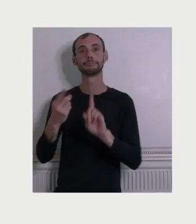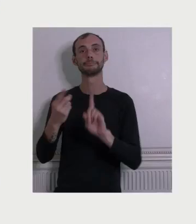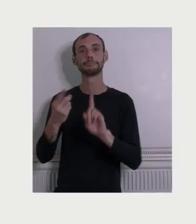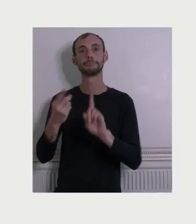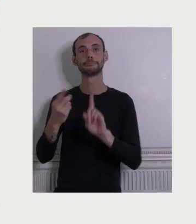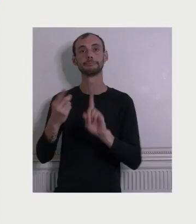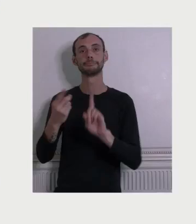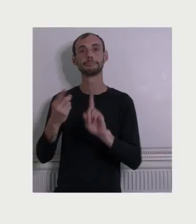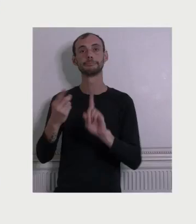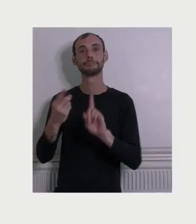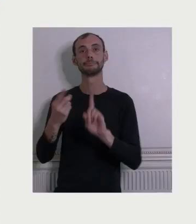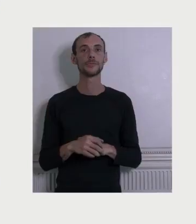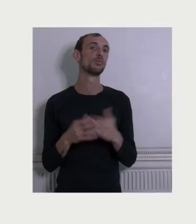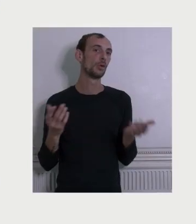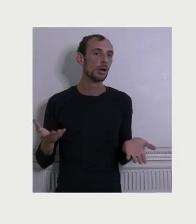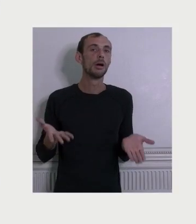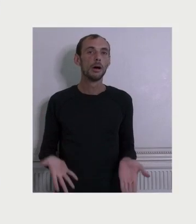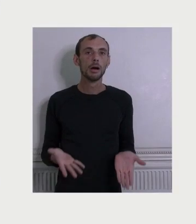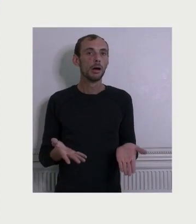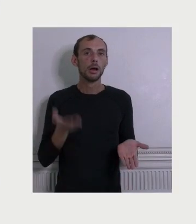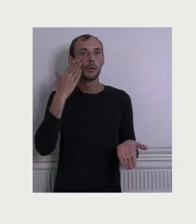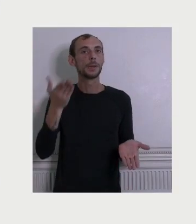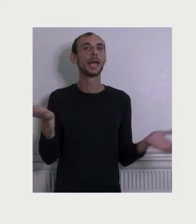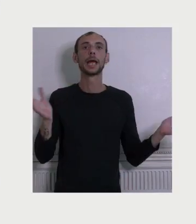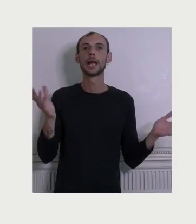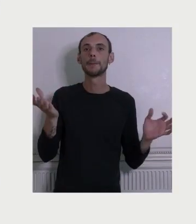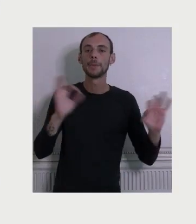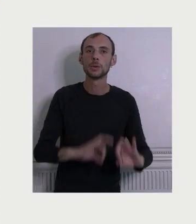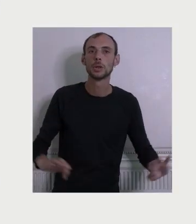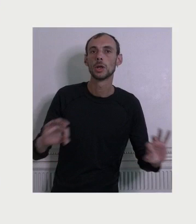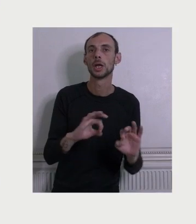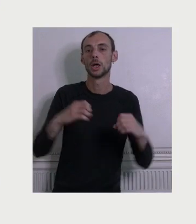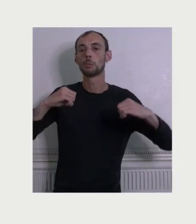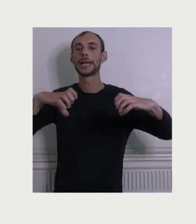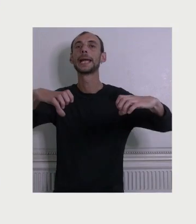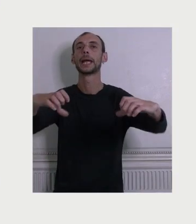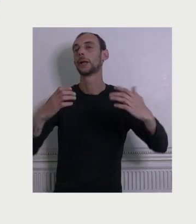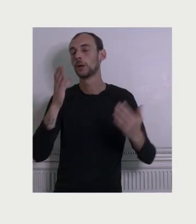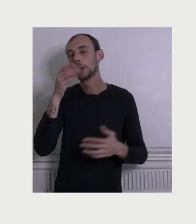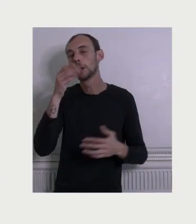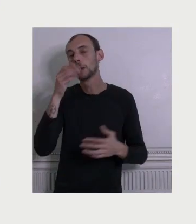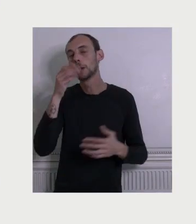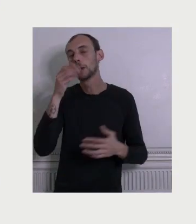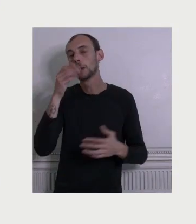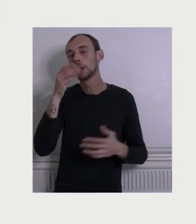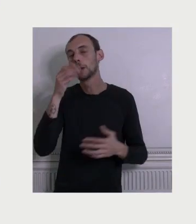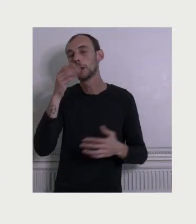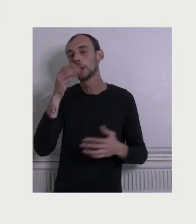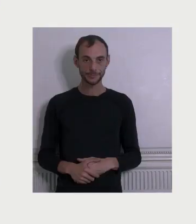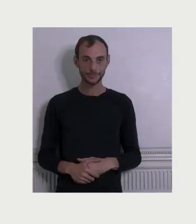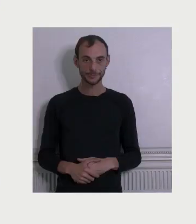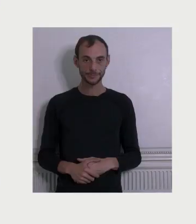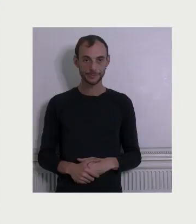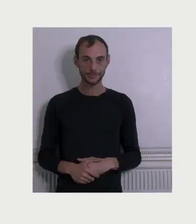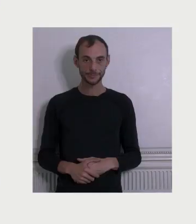du couloir du tramway pour lequel cette extinction est réduite dans une période notamment. Alors mes chers collègues, si je parle